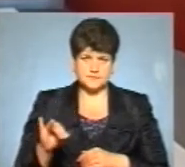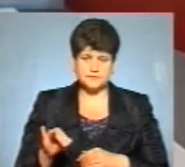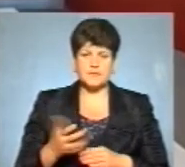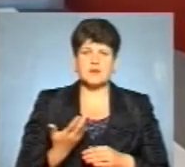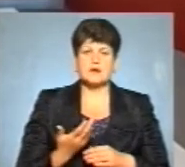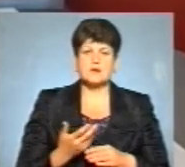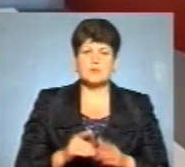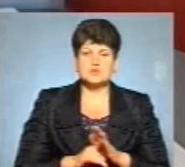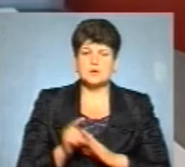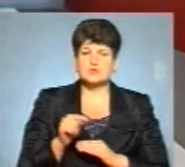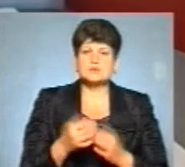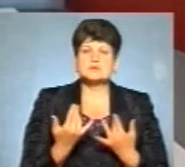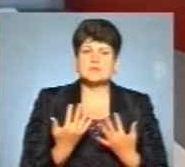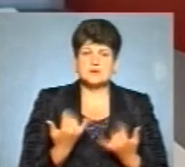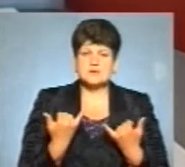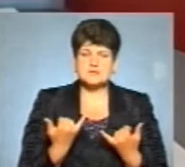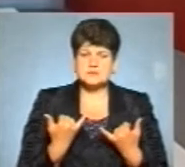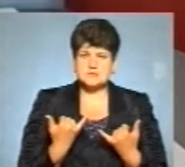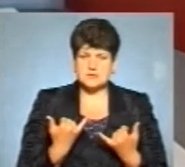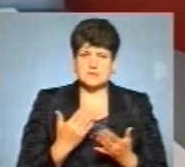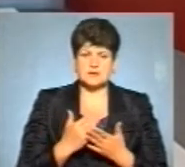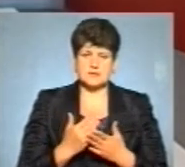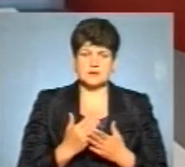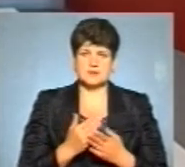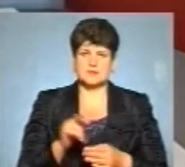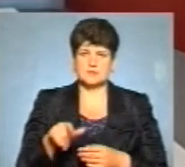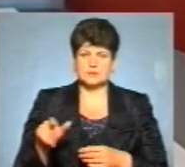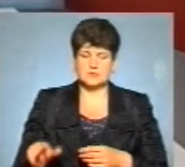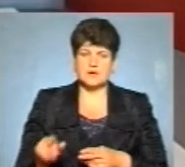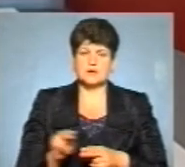скільки зараз знаходиться пацієнтів у лікарні, які лікуються на